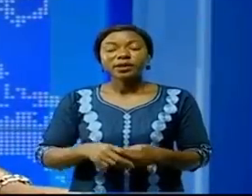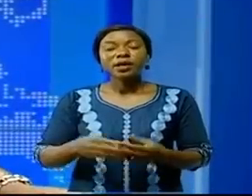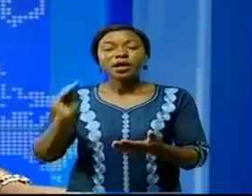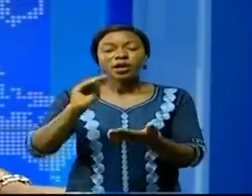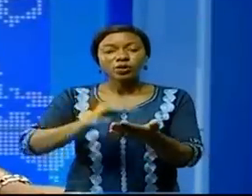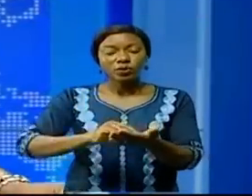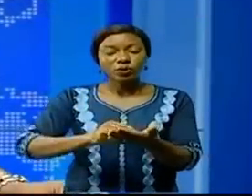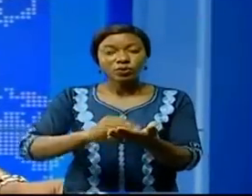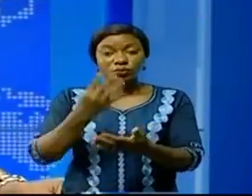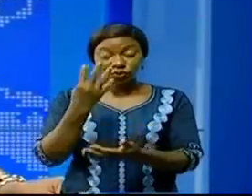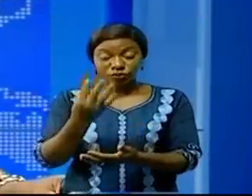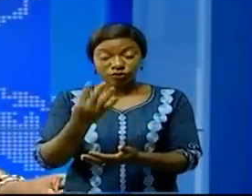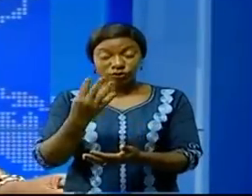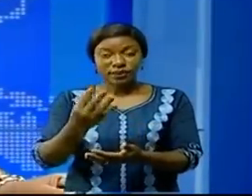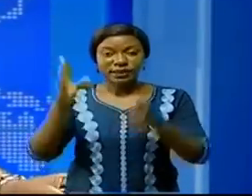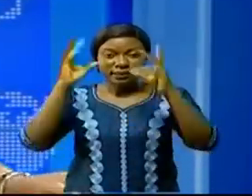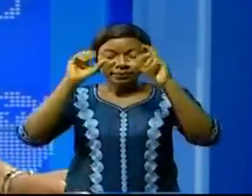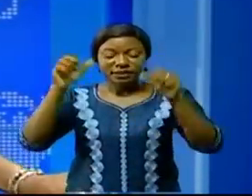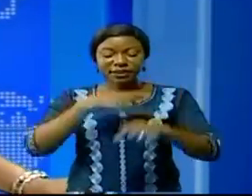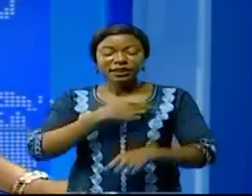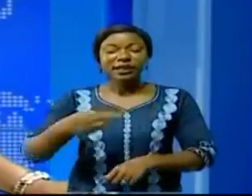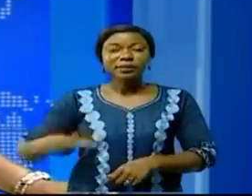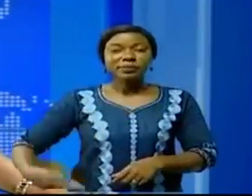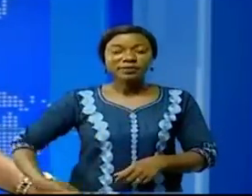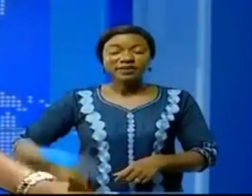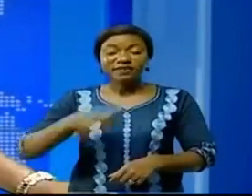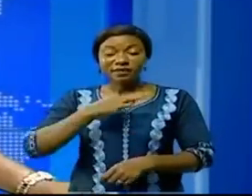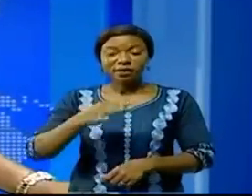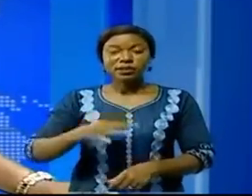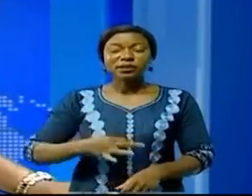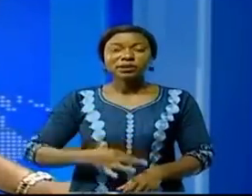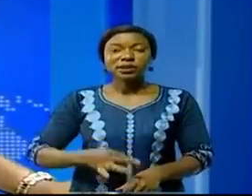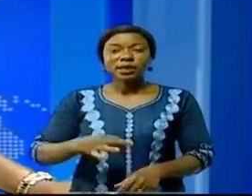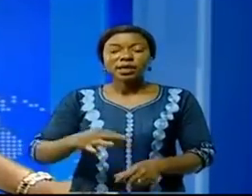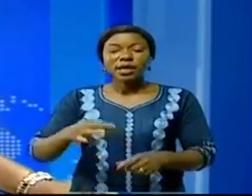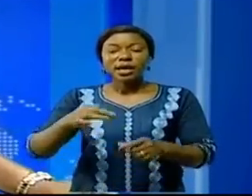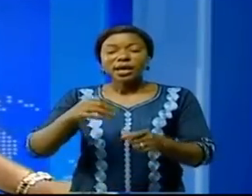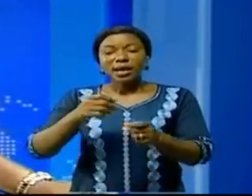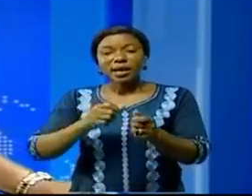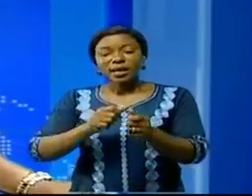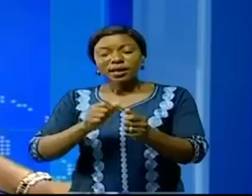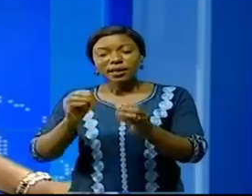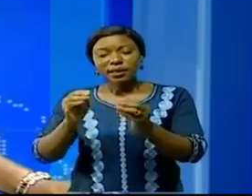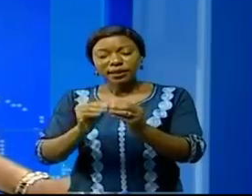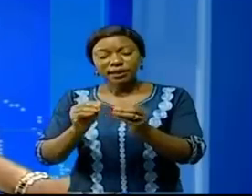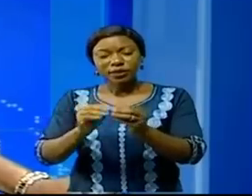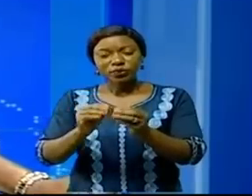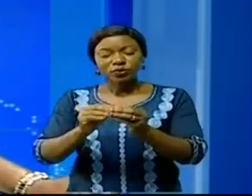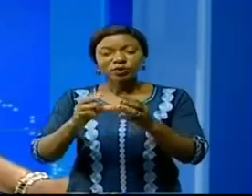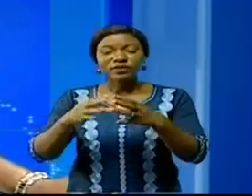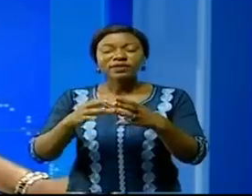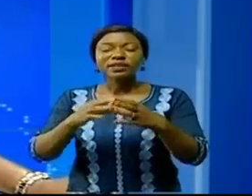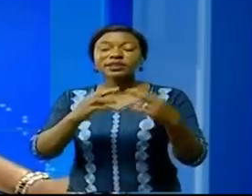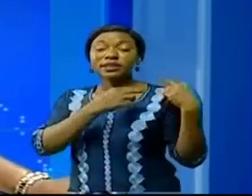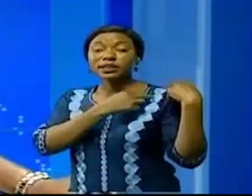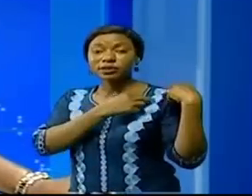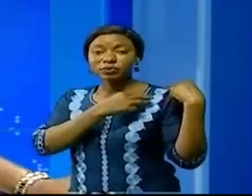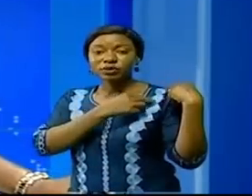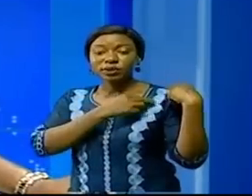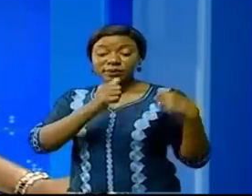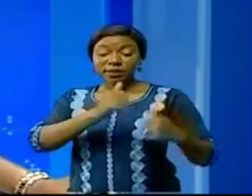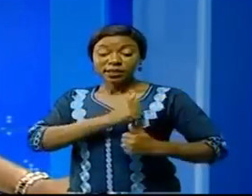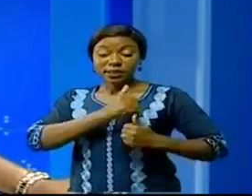Or, ce jeudi, le président de la République, Félix-Antoine Tshisekedi, a présidé la réunion avec le responsable de l'armée, de